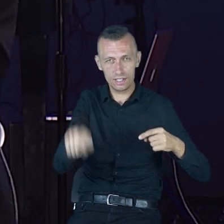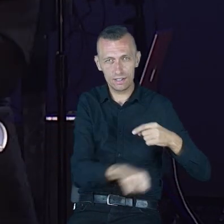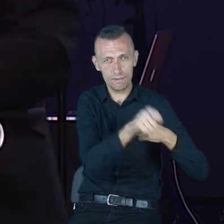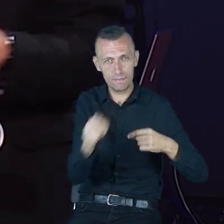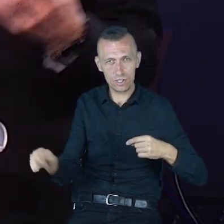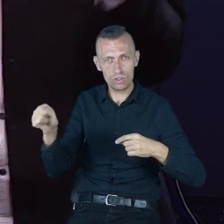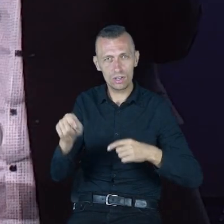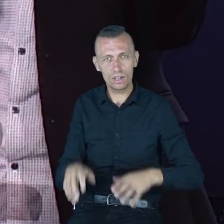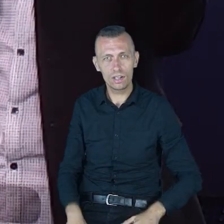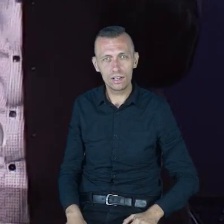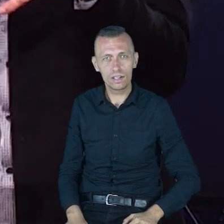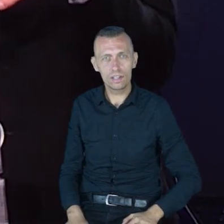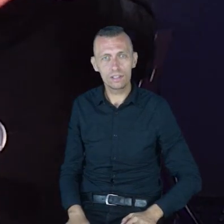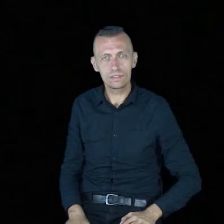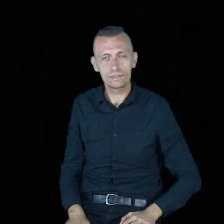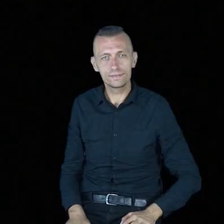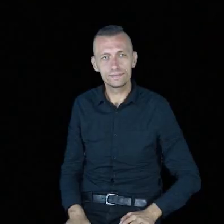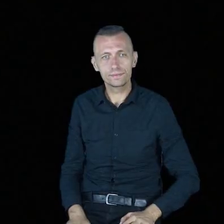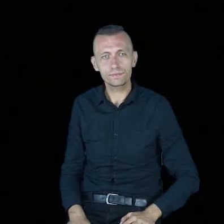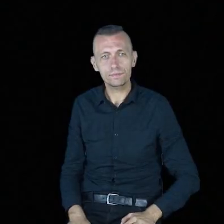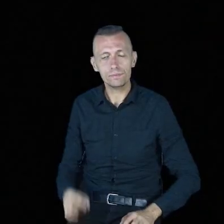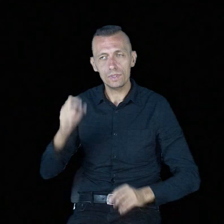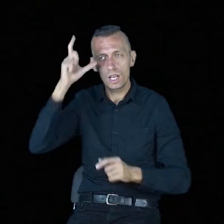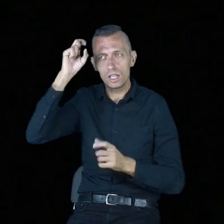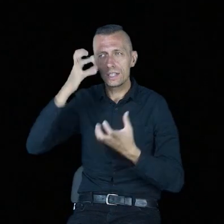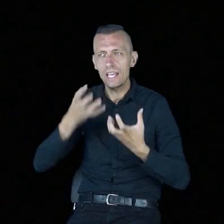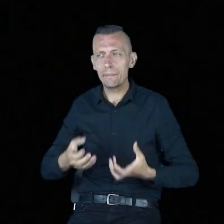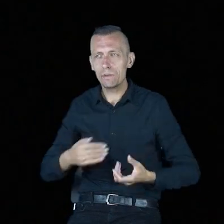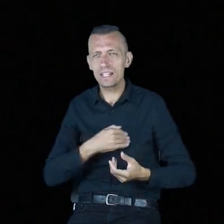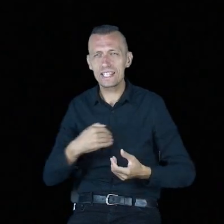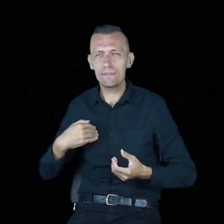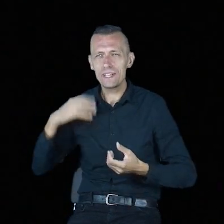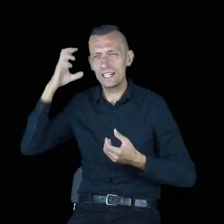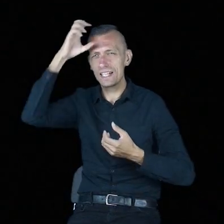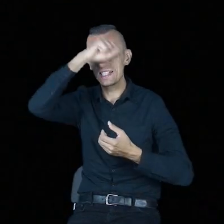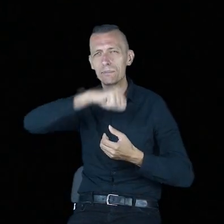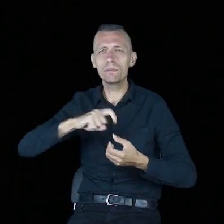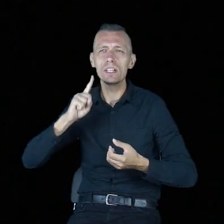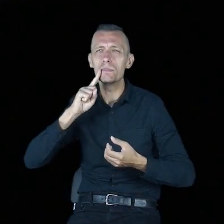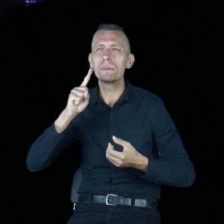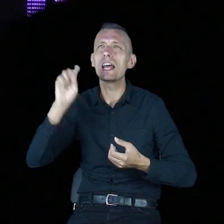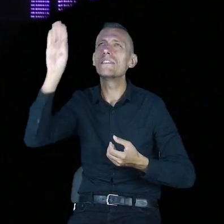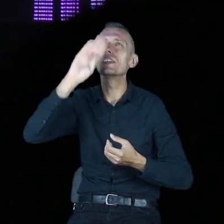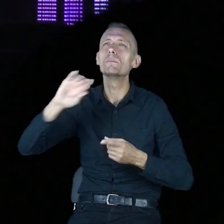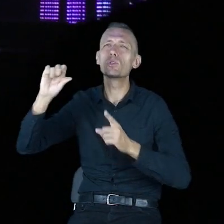Abyśmy nie napełniali się prawdą Bożego Słowa i obietnicami, które płyną z Pisma Świętego.